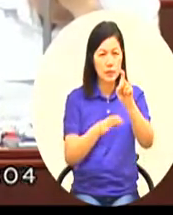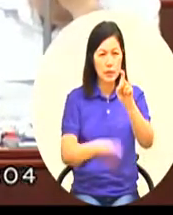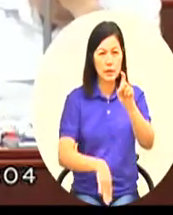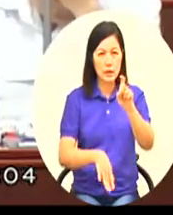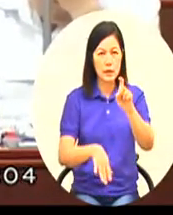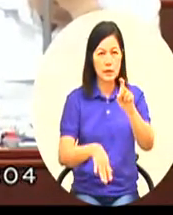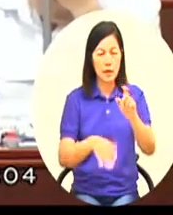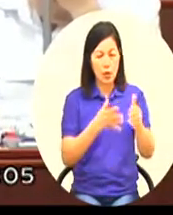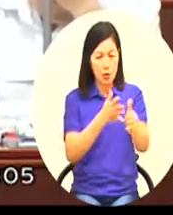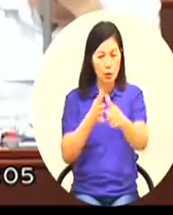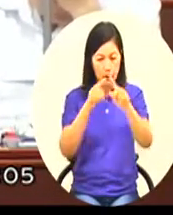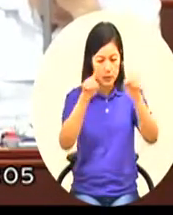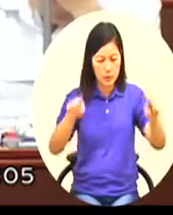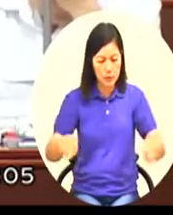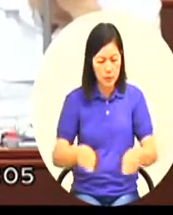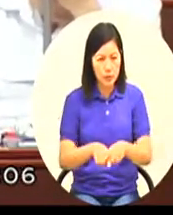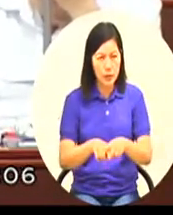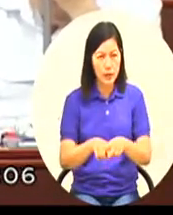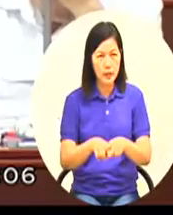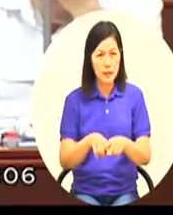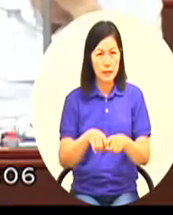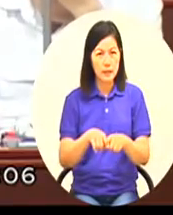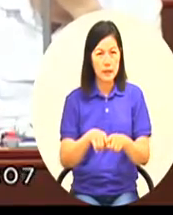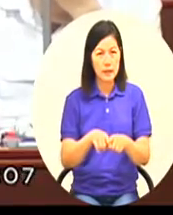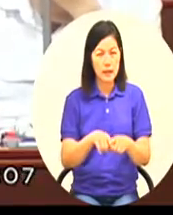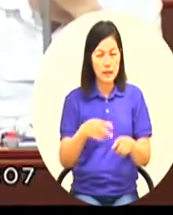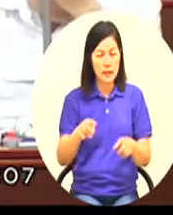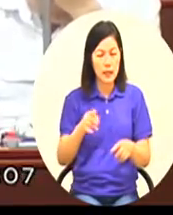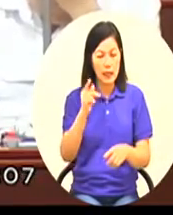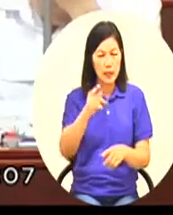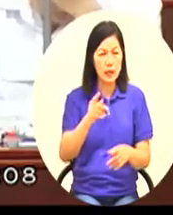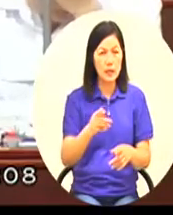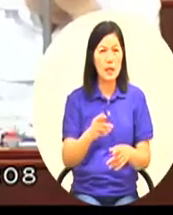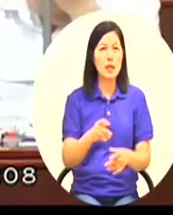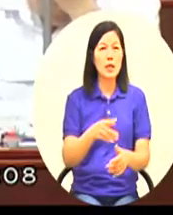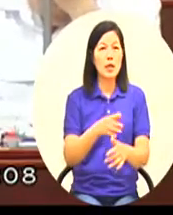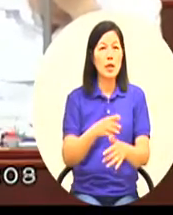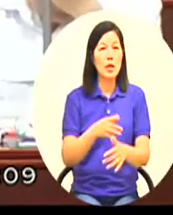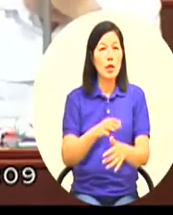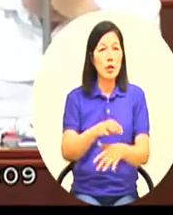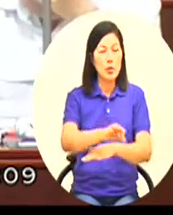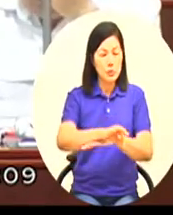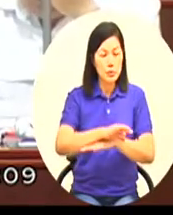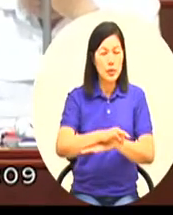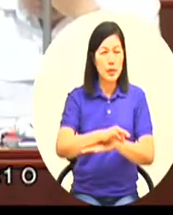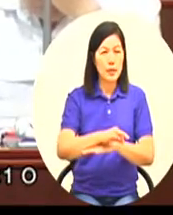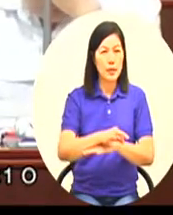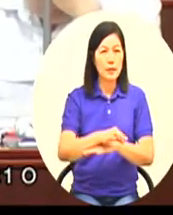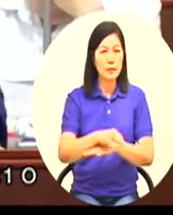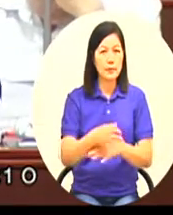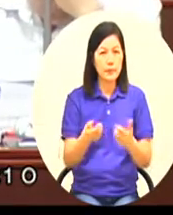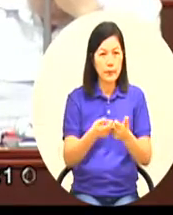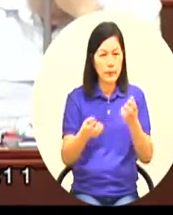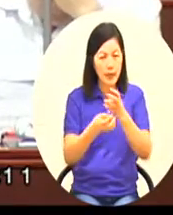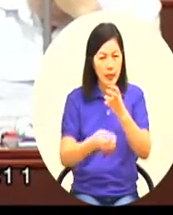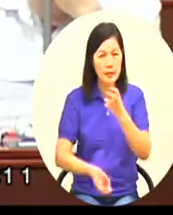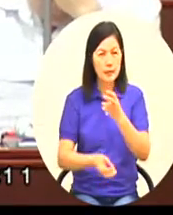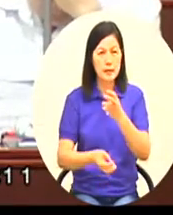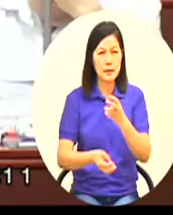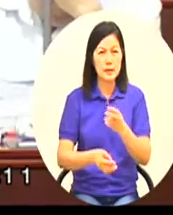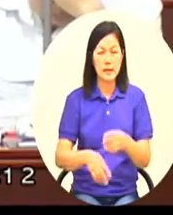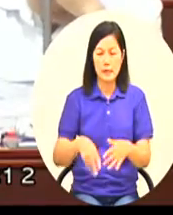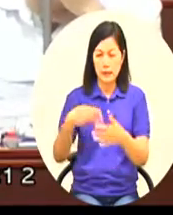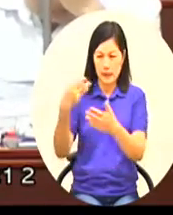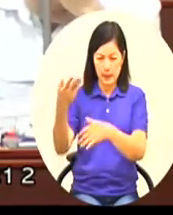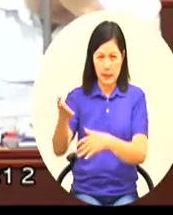问卷完成，然后做一个科学上的一个统计分析，然后找出这个策略出来，我会在市政府提